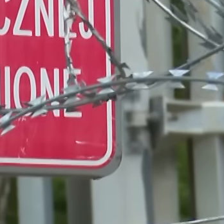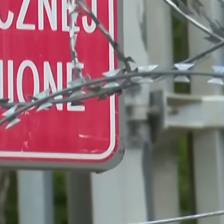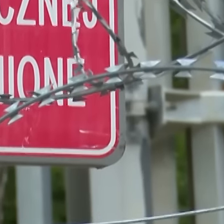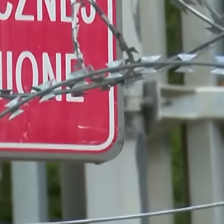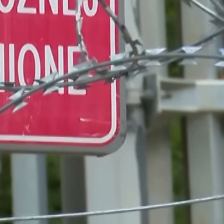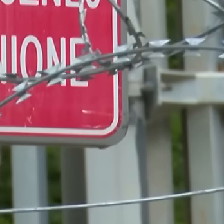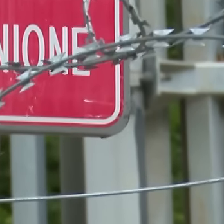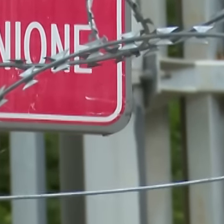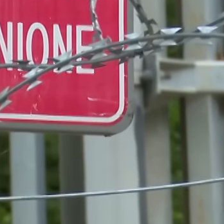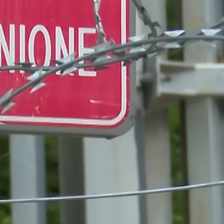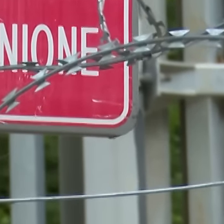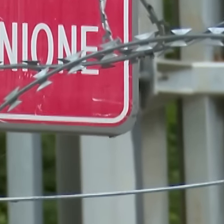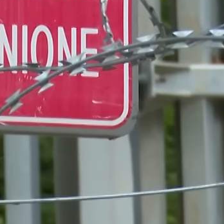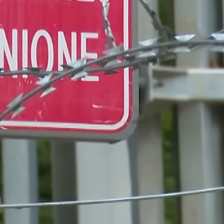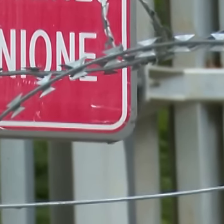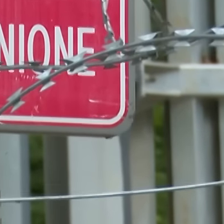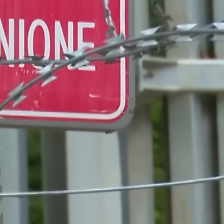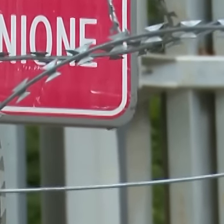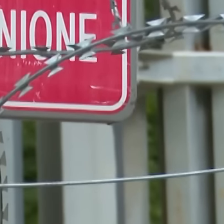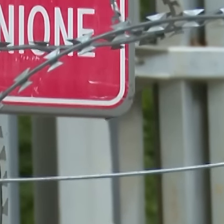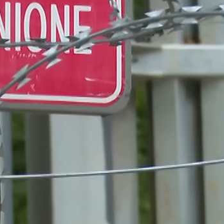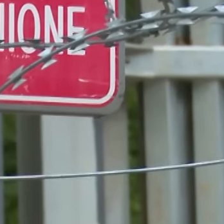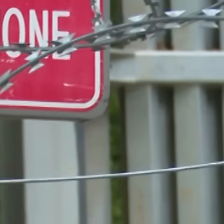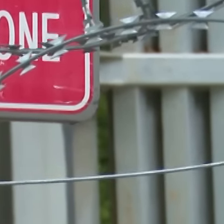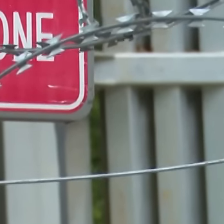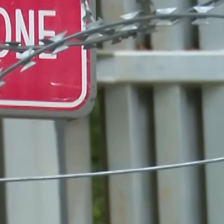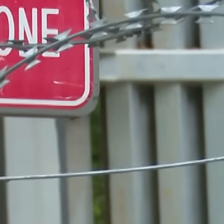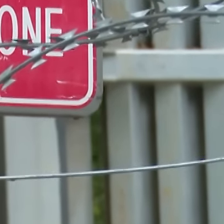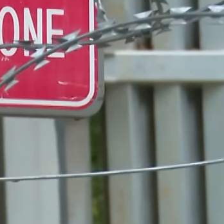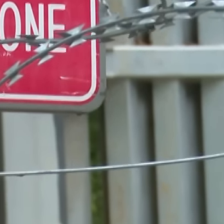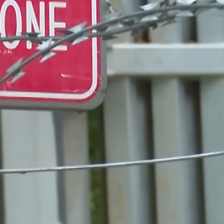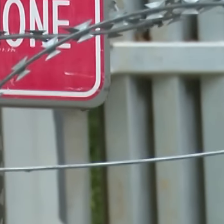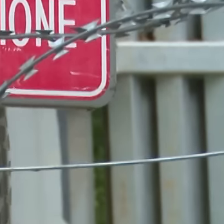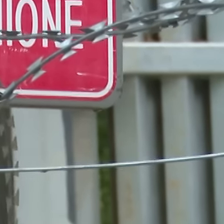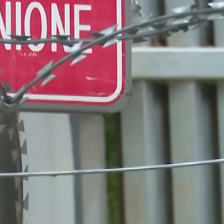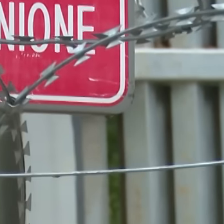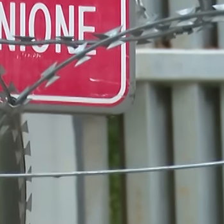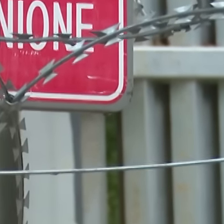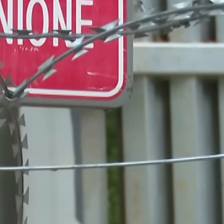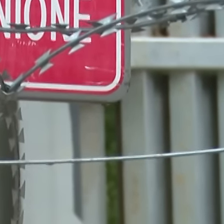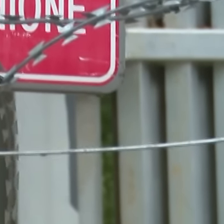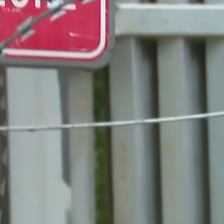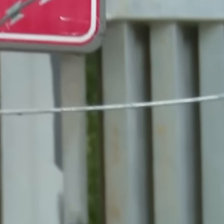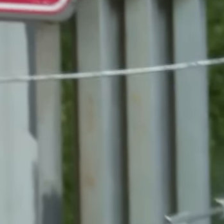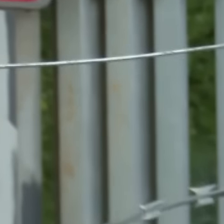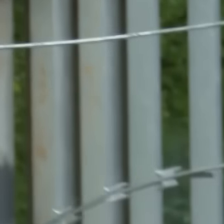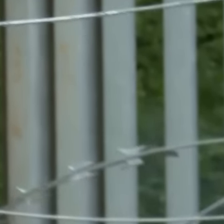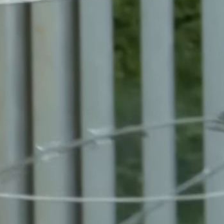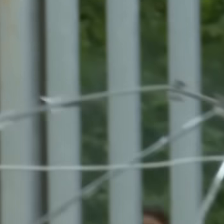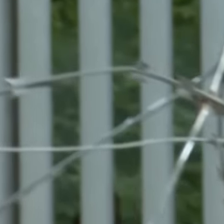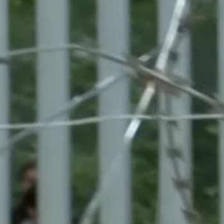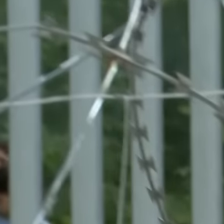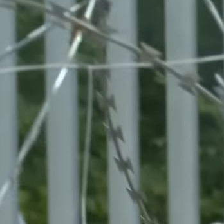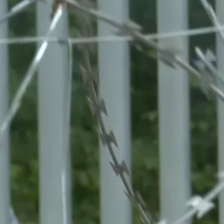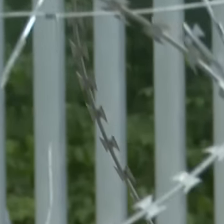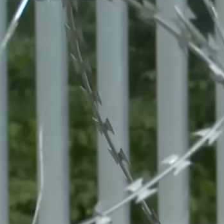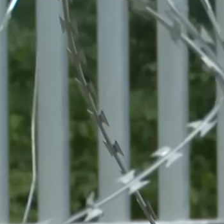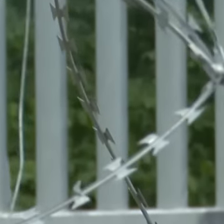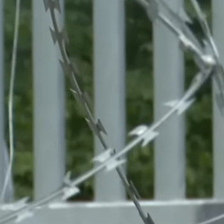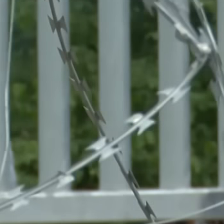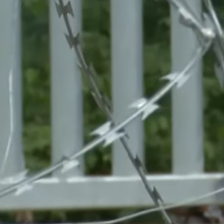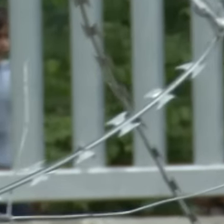tą informację przemycić poza wybory. We wszystkich podręcznikach związanych ze sztuką wojenną